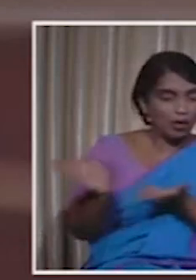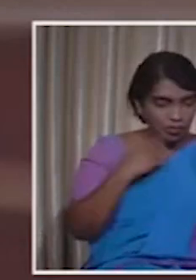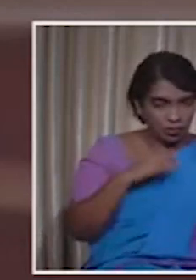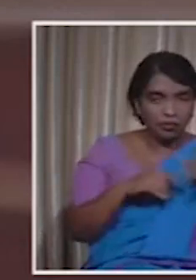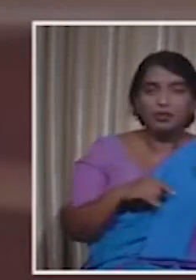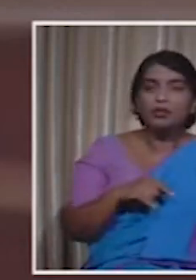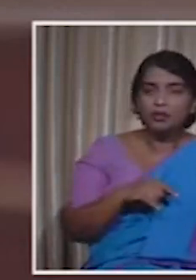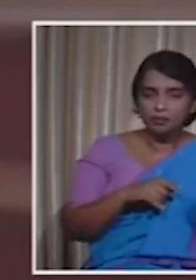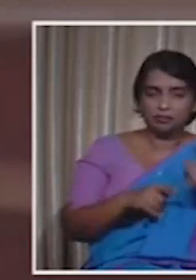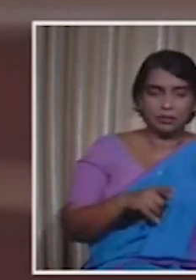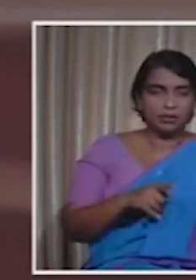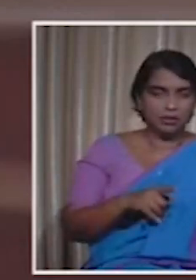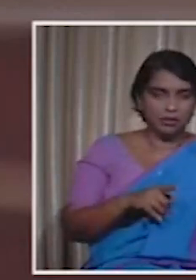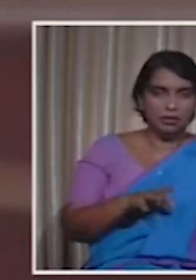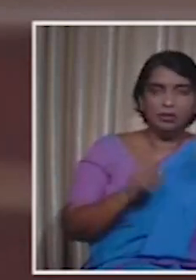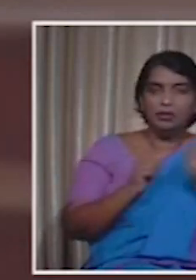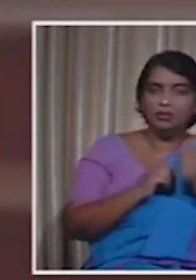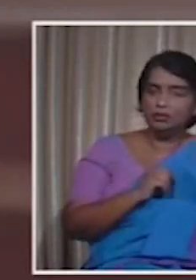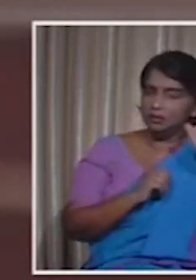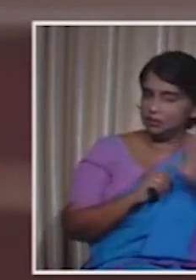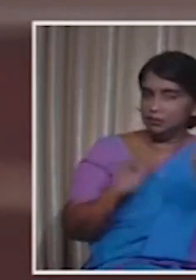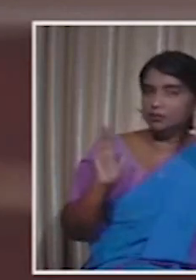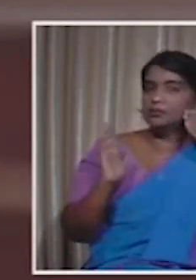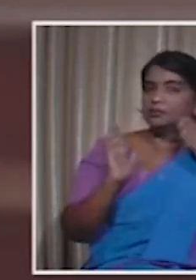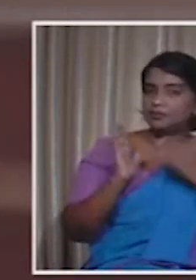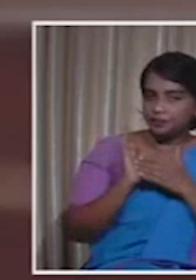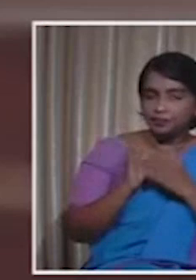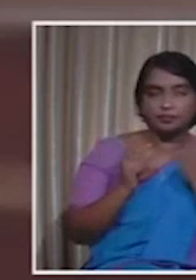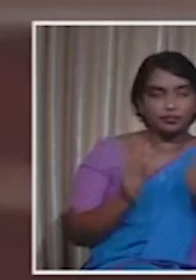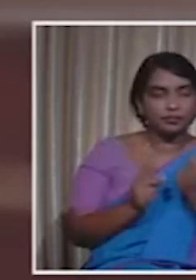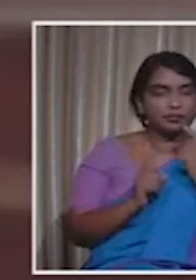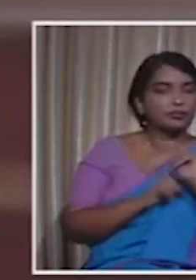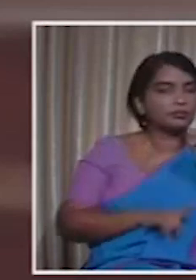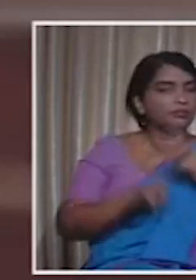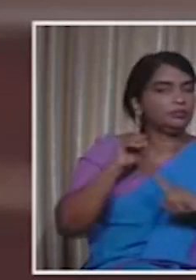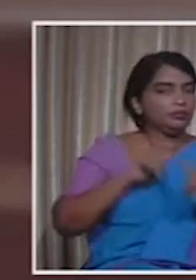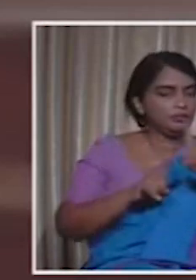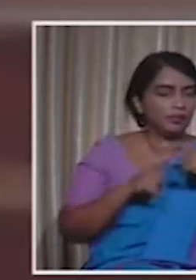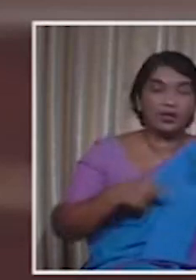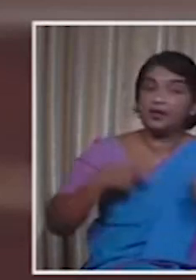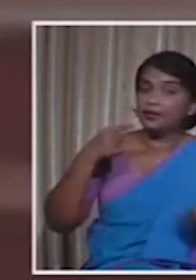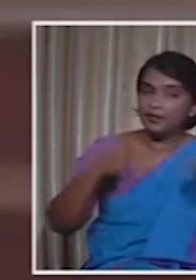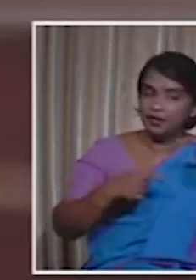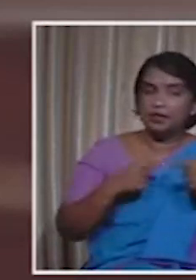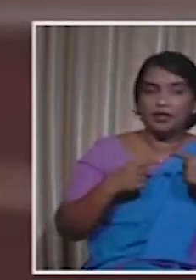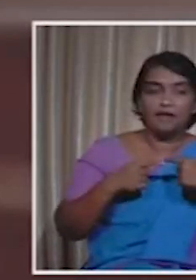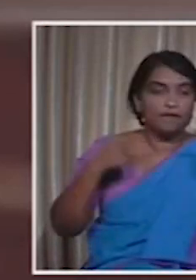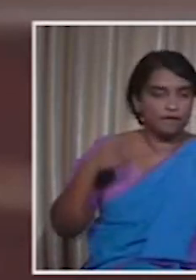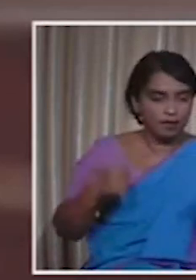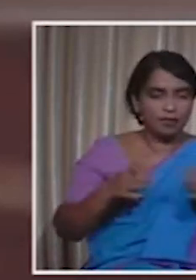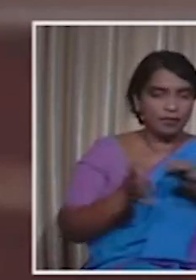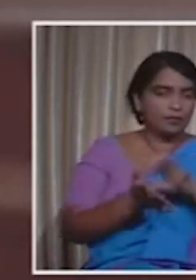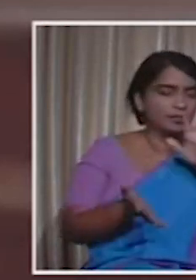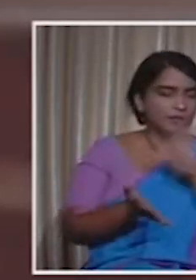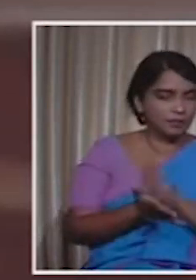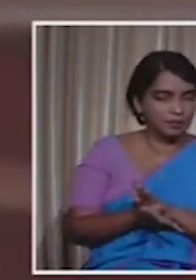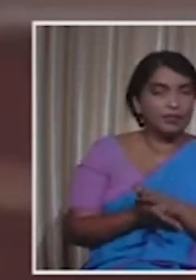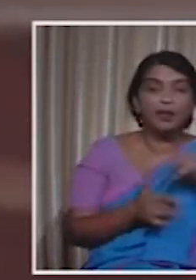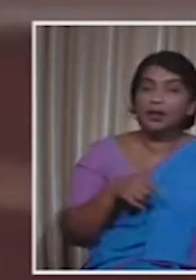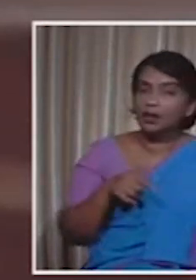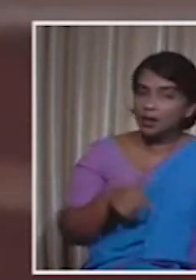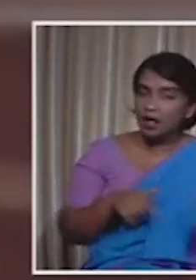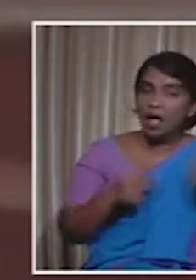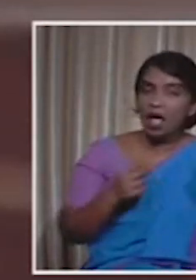போன்ற பொருளாதார கேந்திரங்கள் அமைந்துள்ள இடத்தை அண்டி போராட்டம் நடத்தப்படுவதால் நாளைய முதலீடுகளை அது பாதிக்கக்கூடும்.